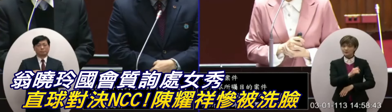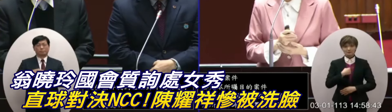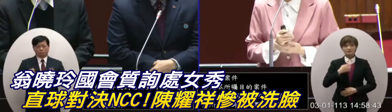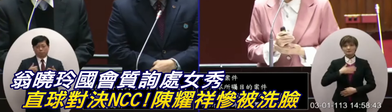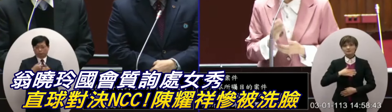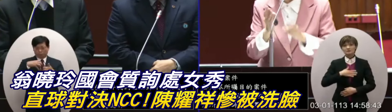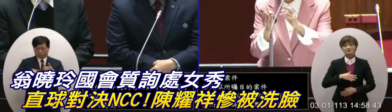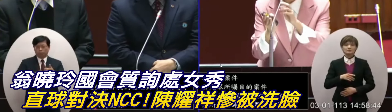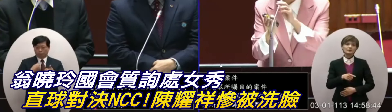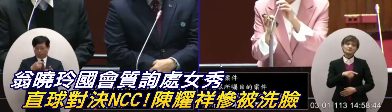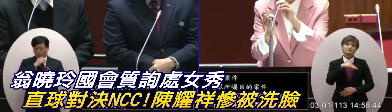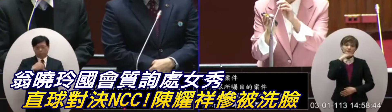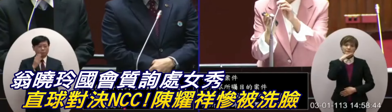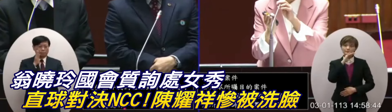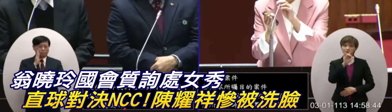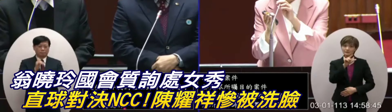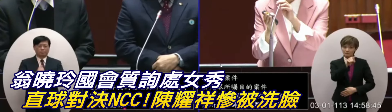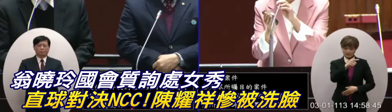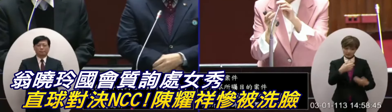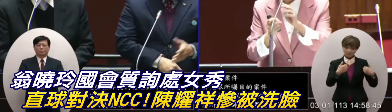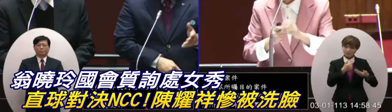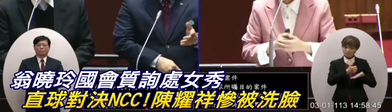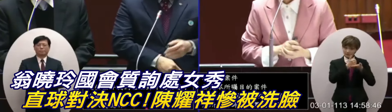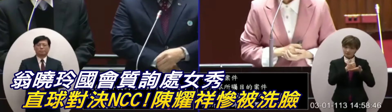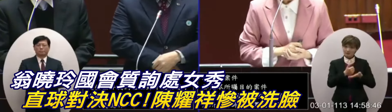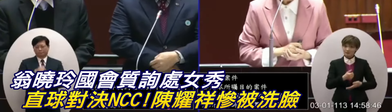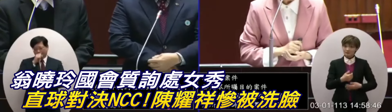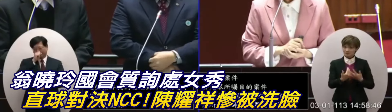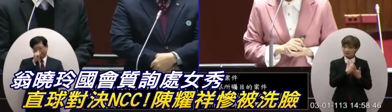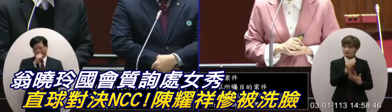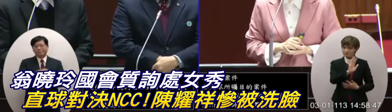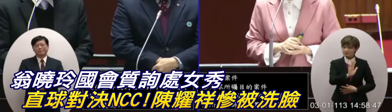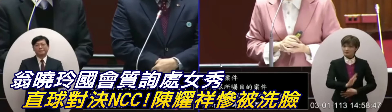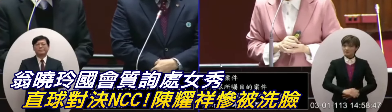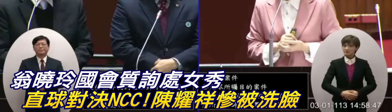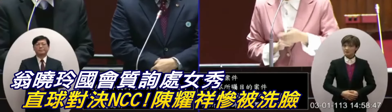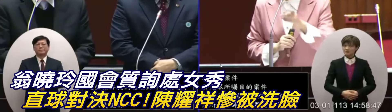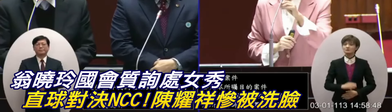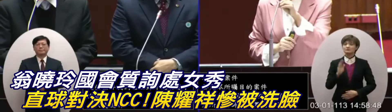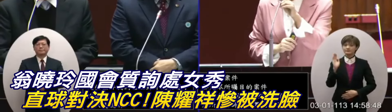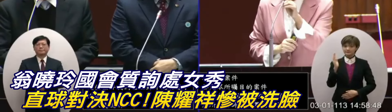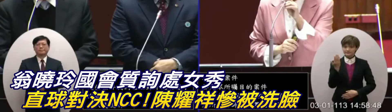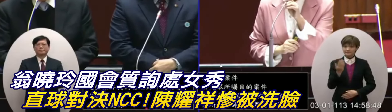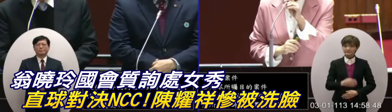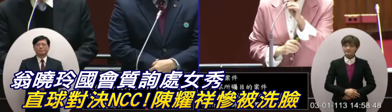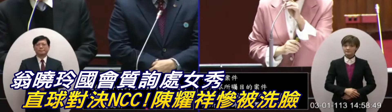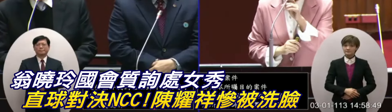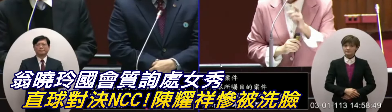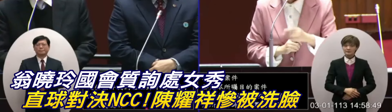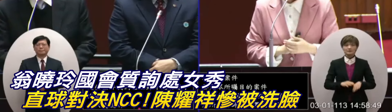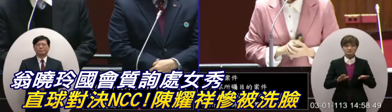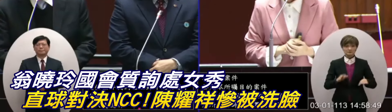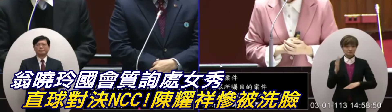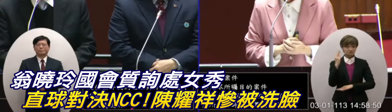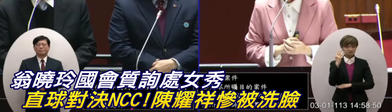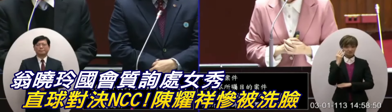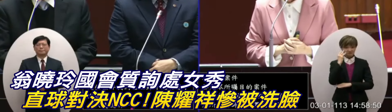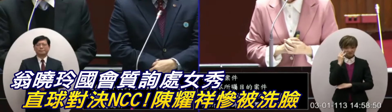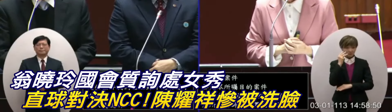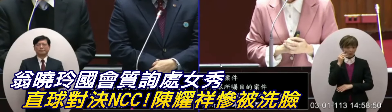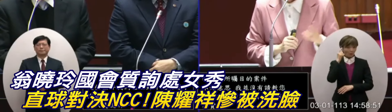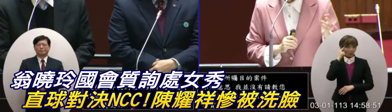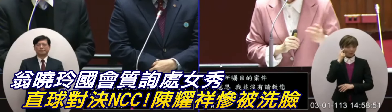在会里边会非常平顺的， 请您尊重我质询权利。 好 ，OK。 那么，但是在高度政治化和